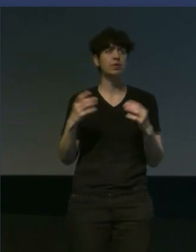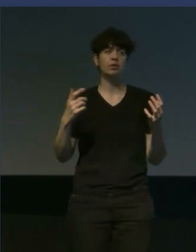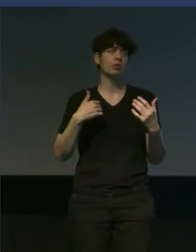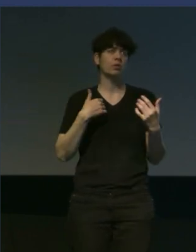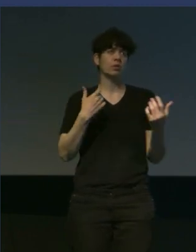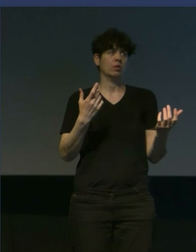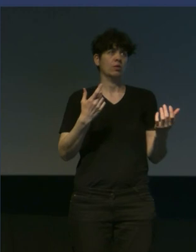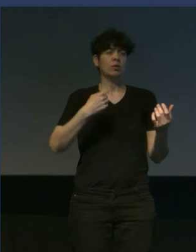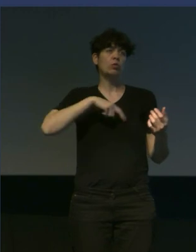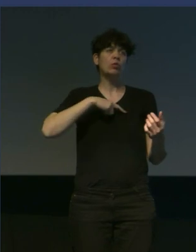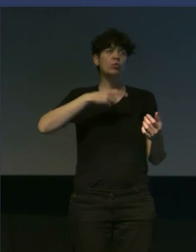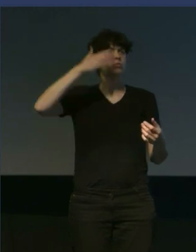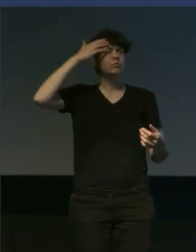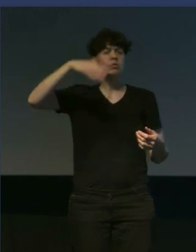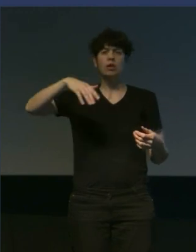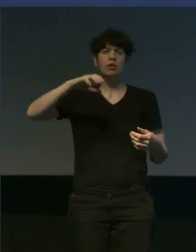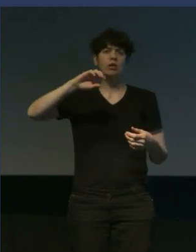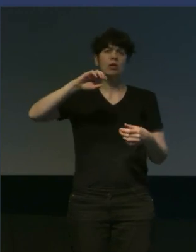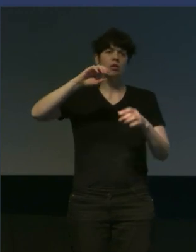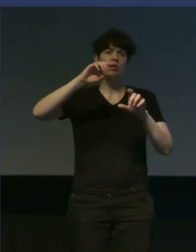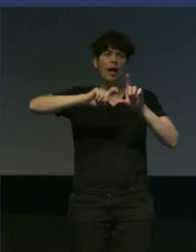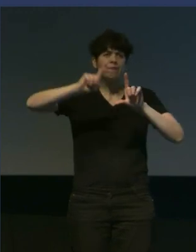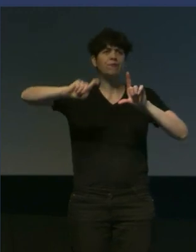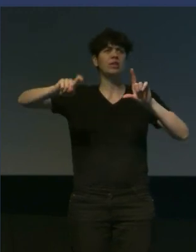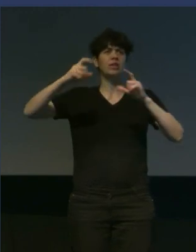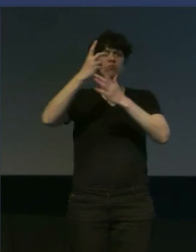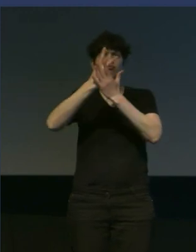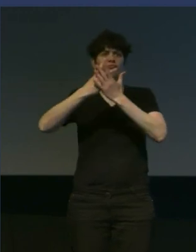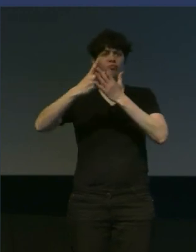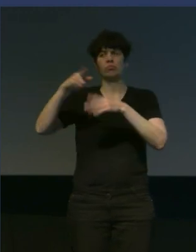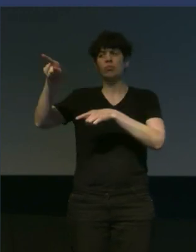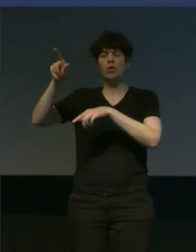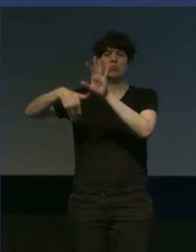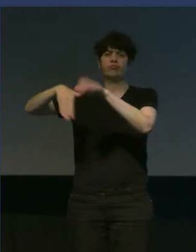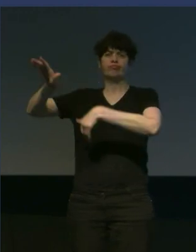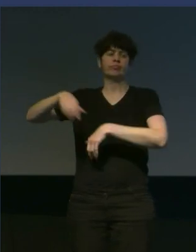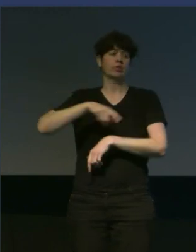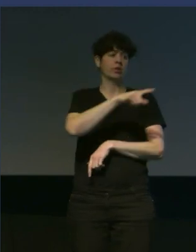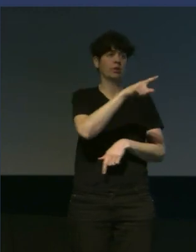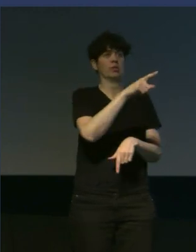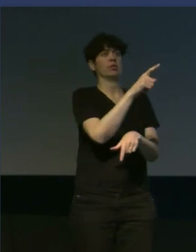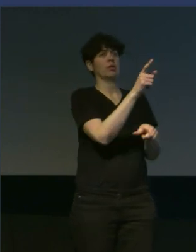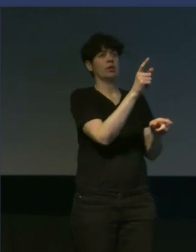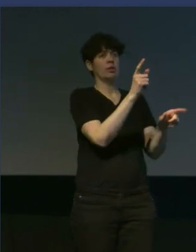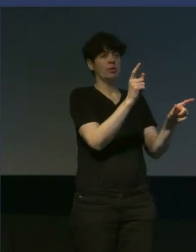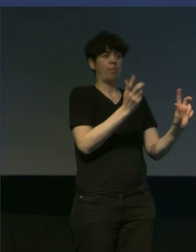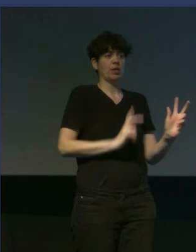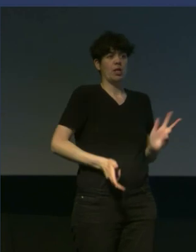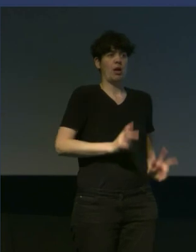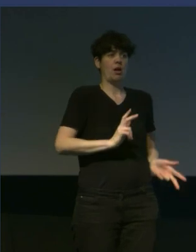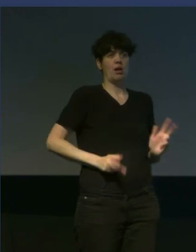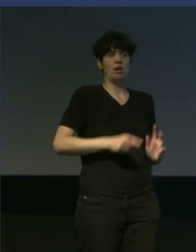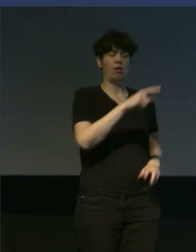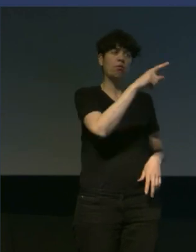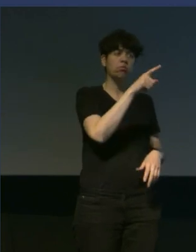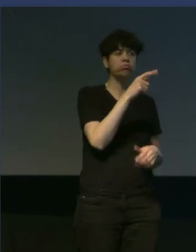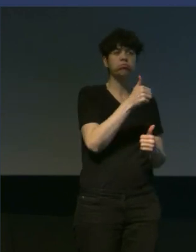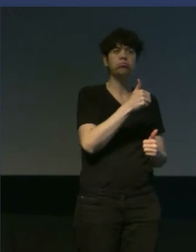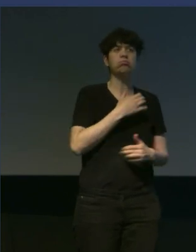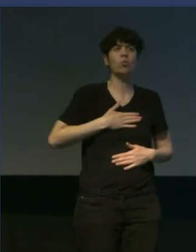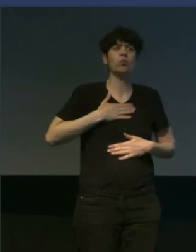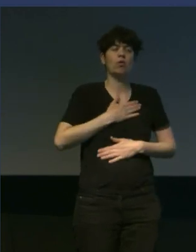Voilà, on savait que ça marcherait bien au niveau graphique pour eux. Les Brésiliens, très chouettes, mais très contents. Mais par contre,